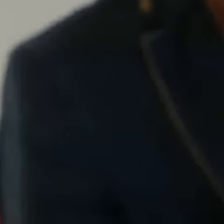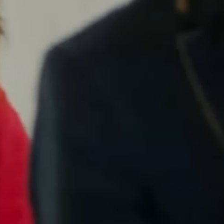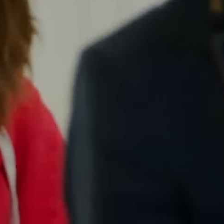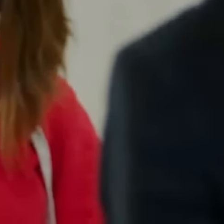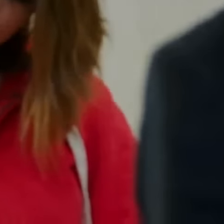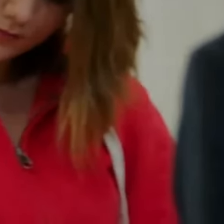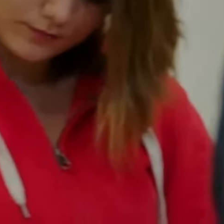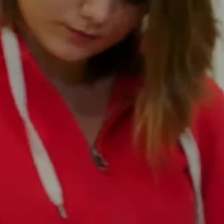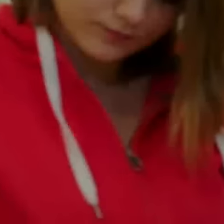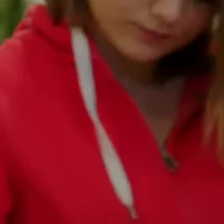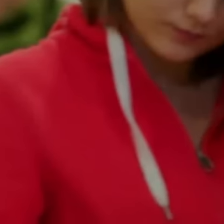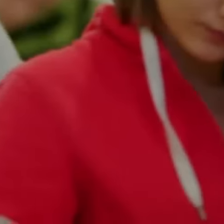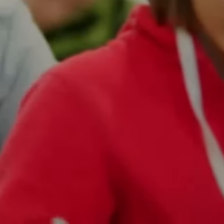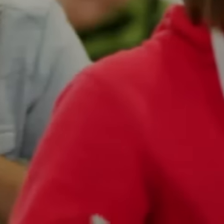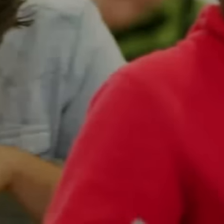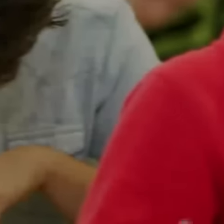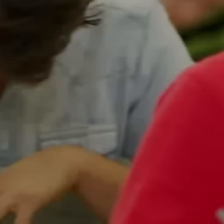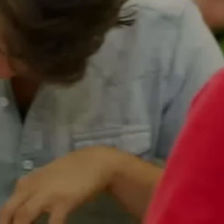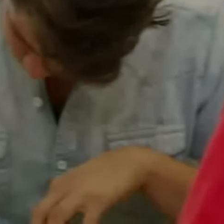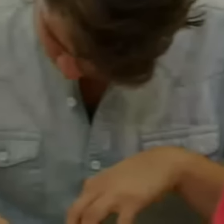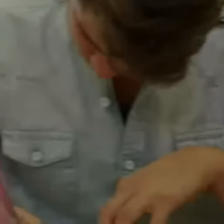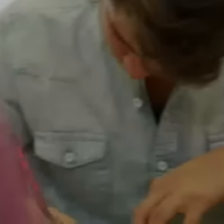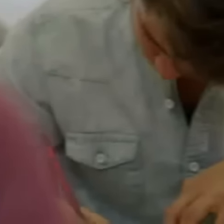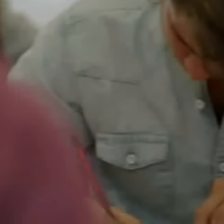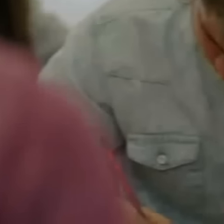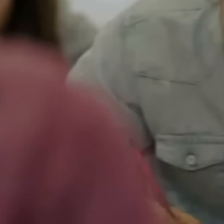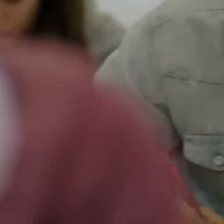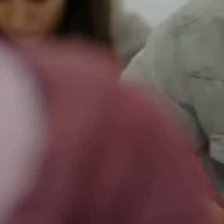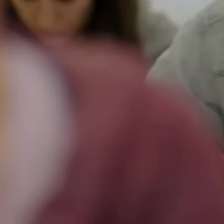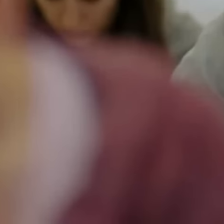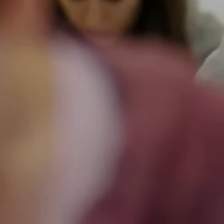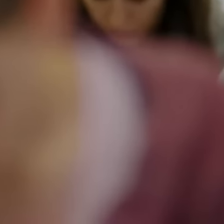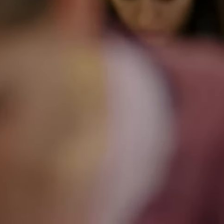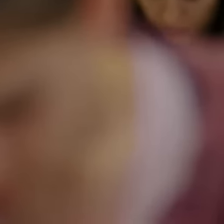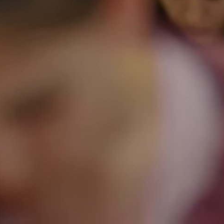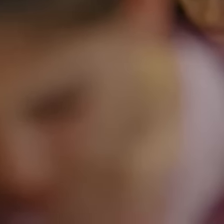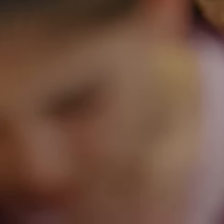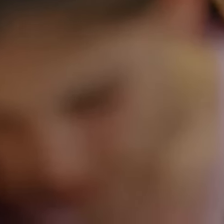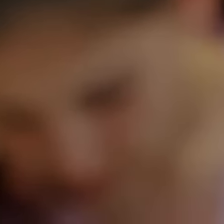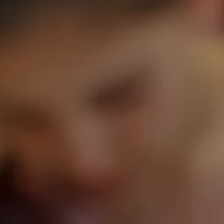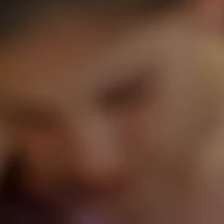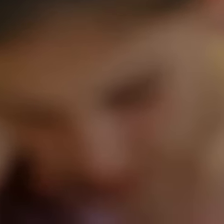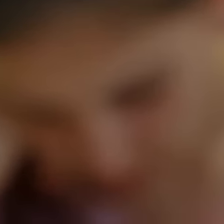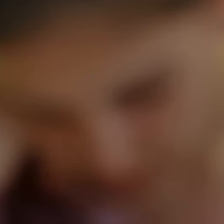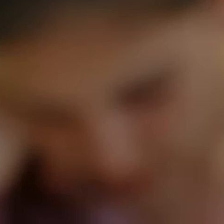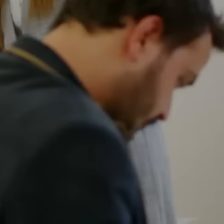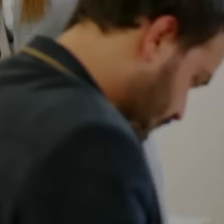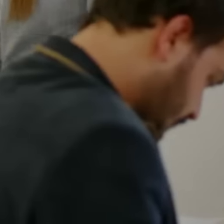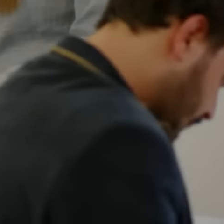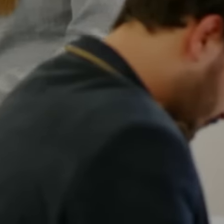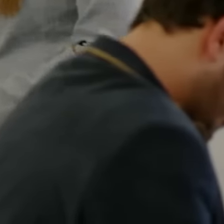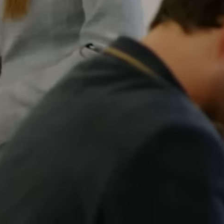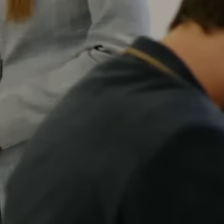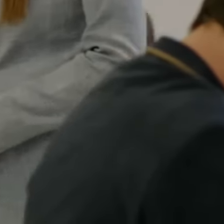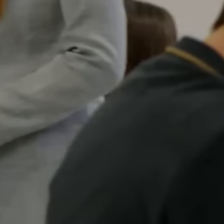Ayşem'in sınıf sınavda. Ömer de öğrenciler arasında. Kağıtlarını eğilmiş, harıl harıl yazıyorlar.